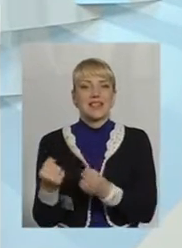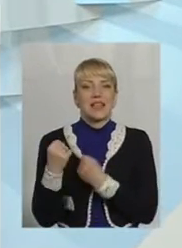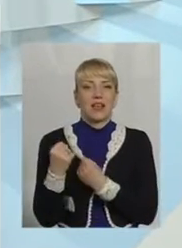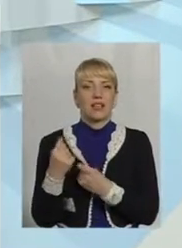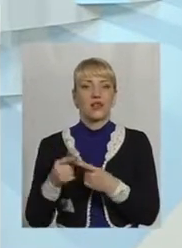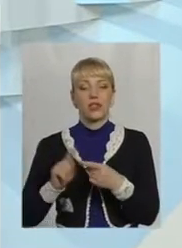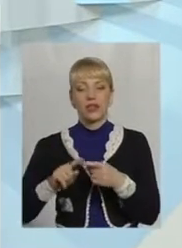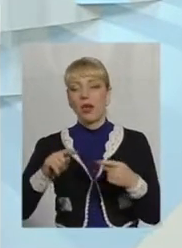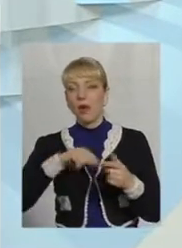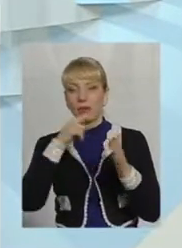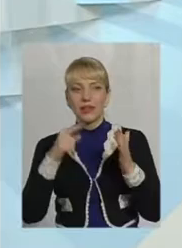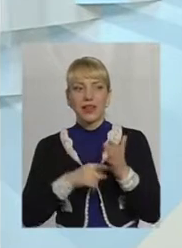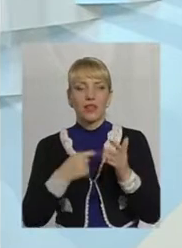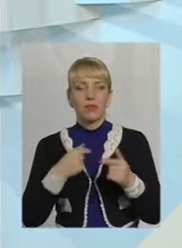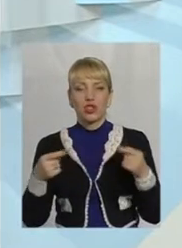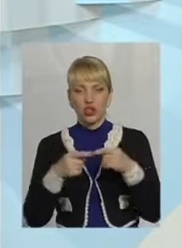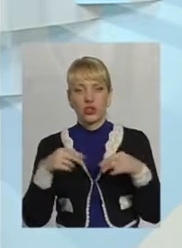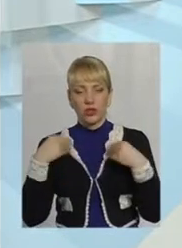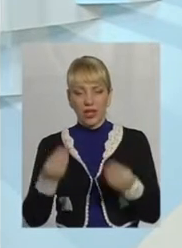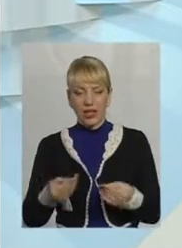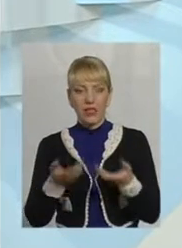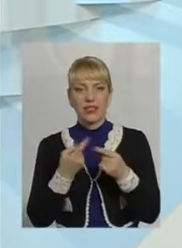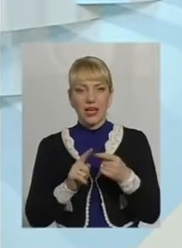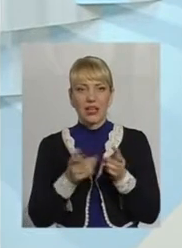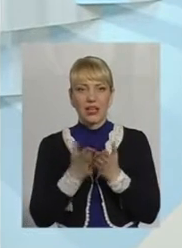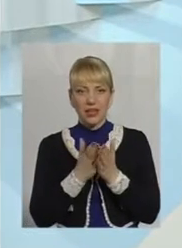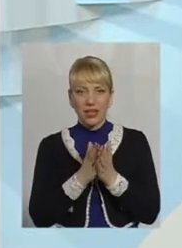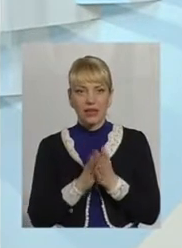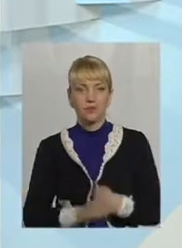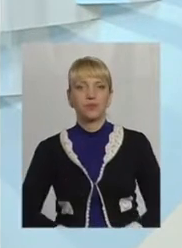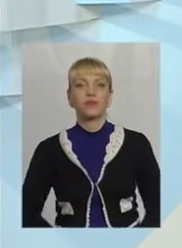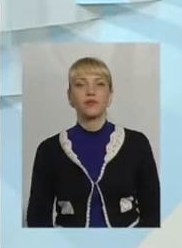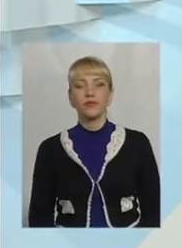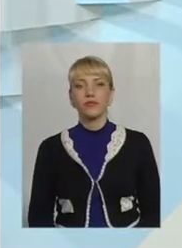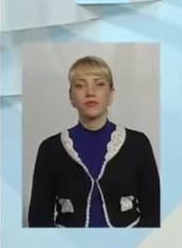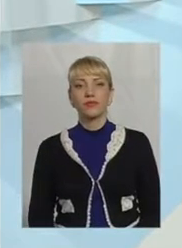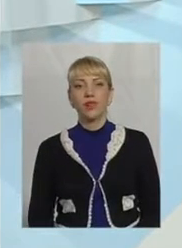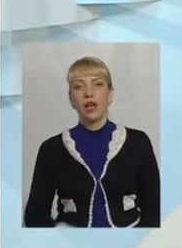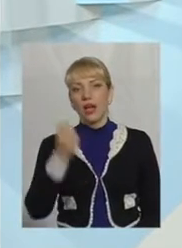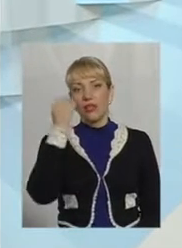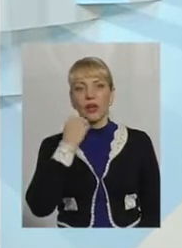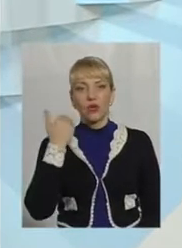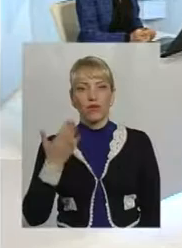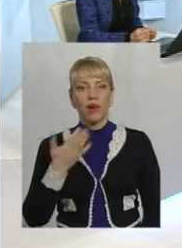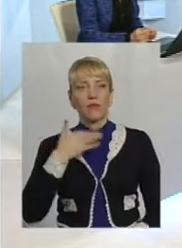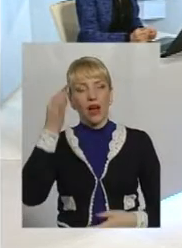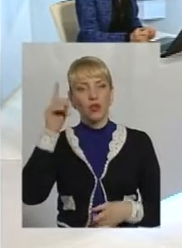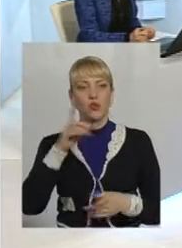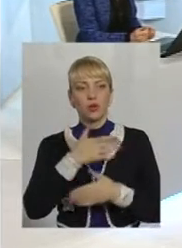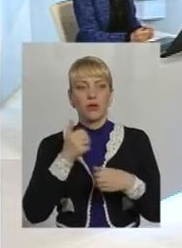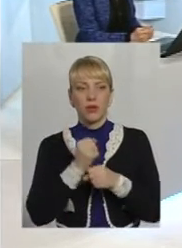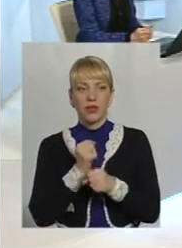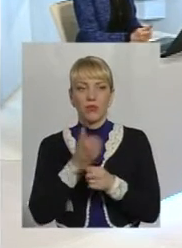всі чітко дає відповідь книга «Історія ядерного роззброєння України». Дякую вам, Юрію Івановичу. Нагадую, що ми працюємо у прямому